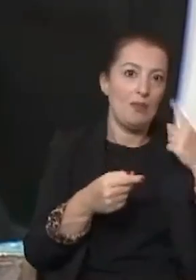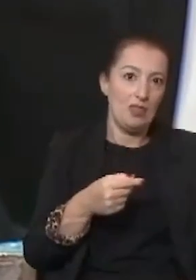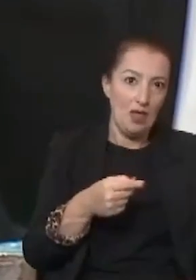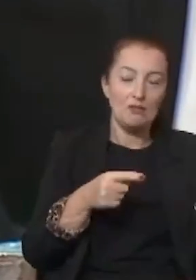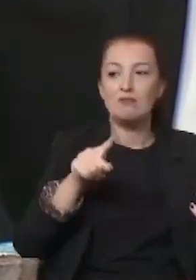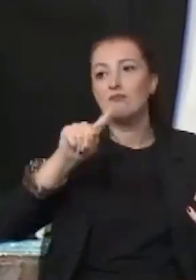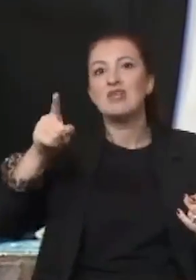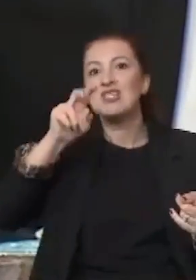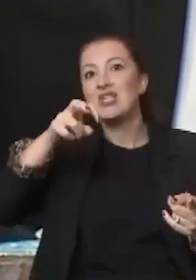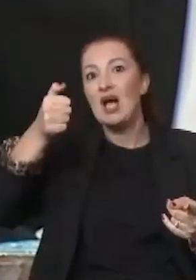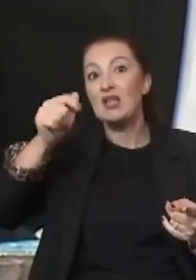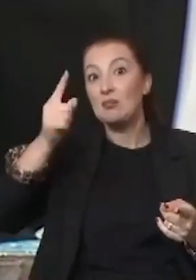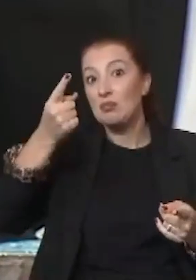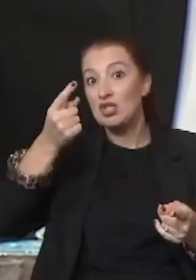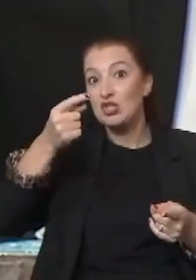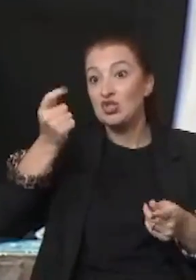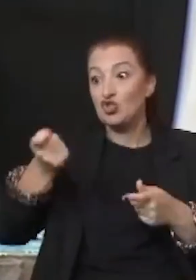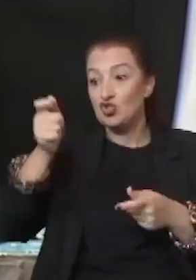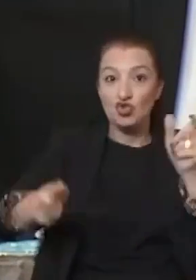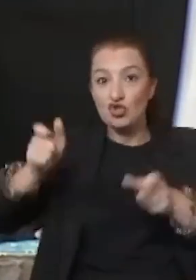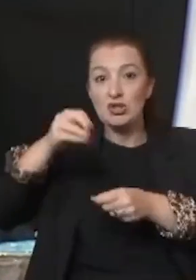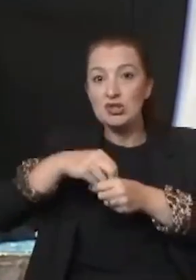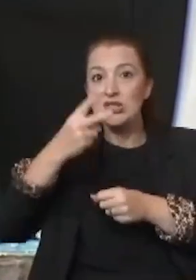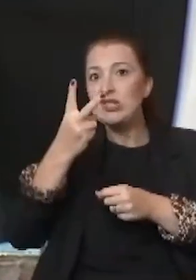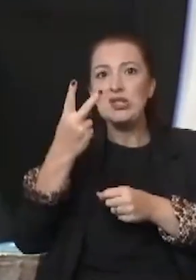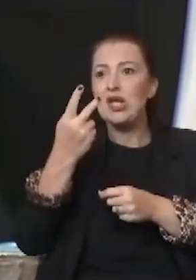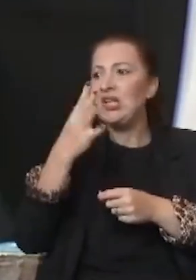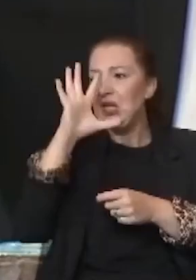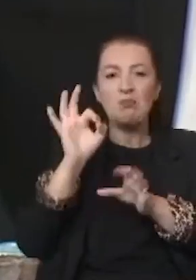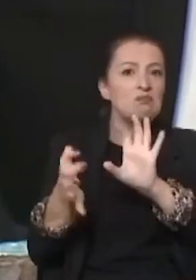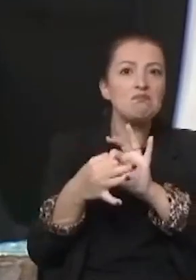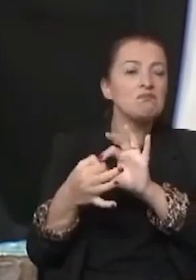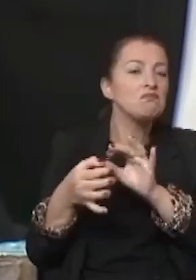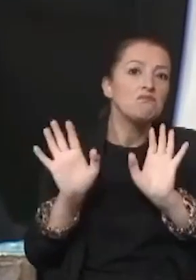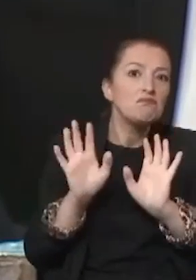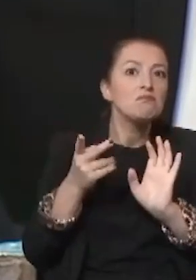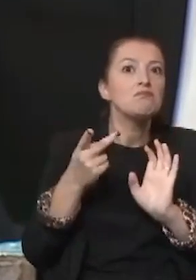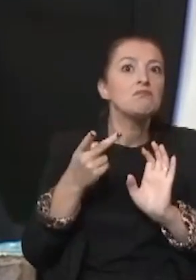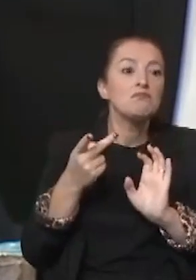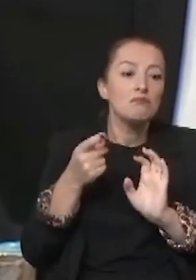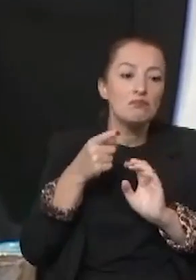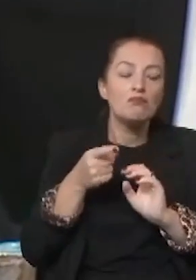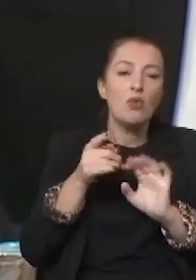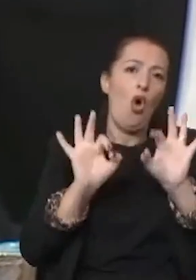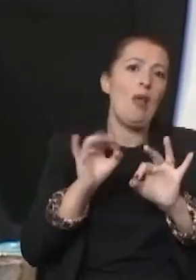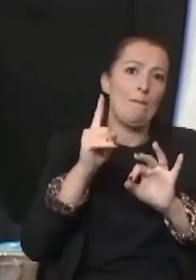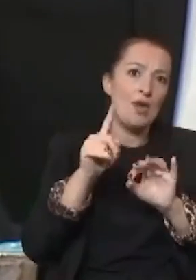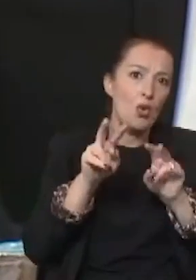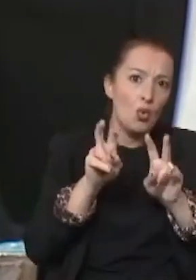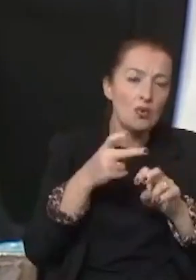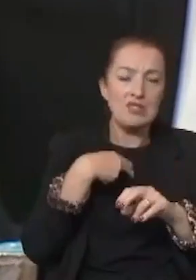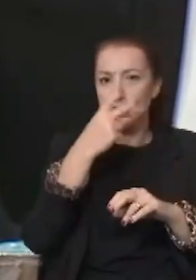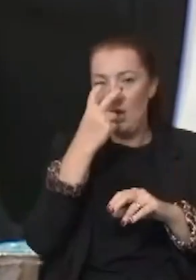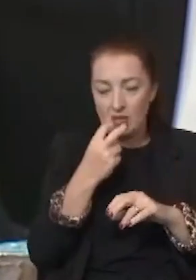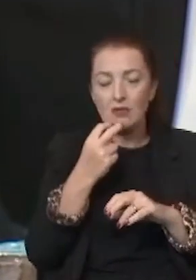tanesi 86 bin çalışan dışında iki tane ilgili. Biz bu konuda emniyetimize, yargımıza güveniyoruz. Önemli bir konudur. Biz de hassasiyetli